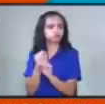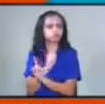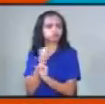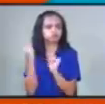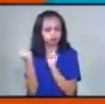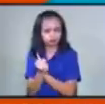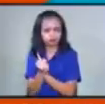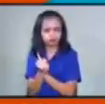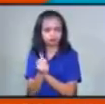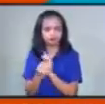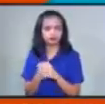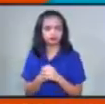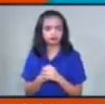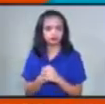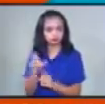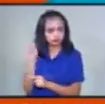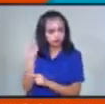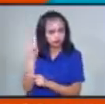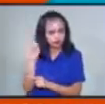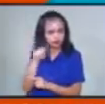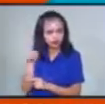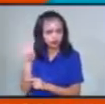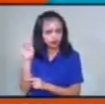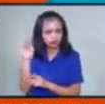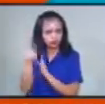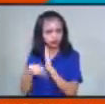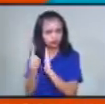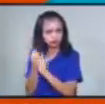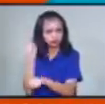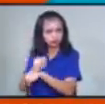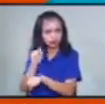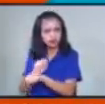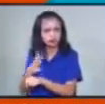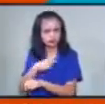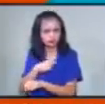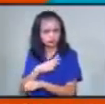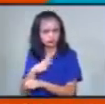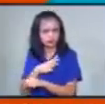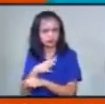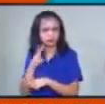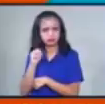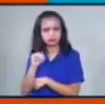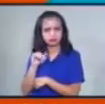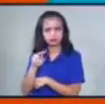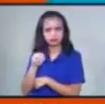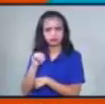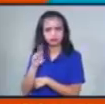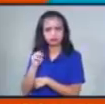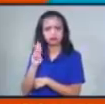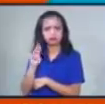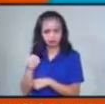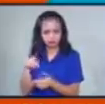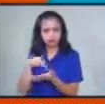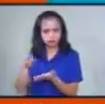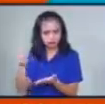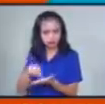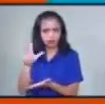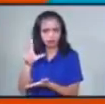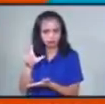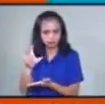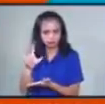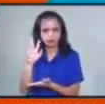pinakasitwasyon. 12 to 14 hours sila nag-work. Okay po yung minimum nila. Okay, binabayaran silang